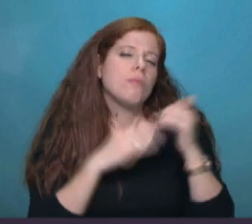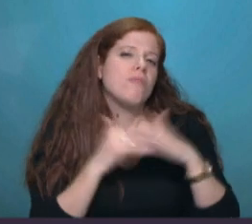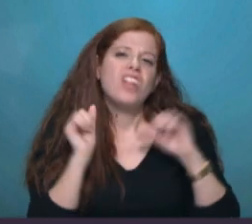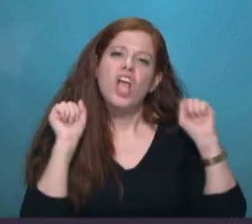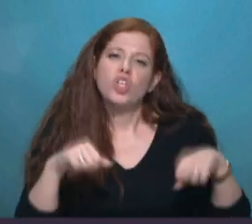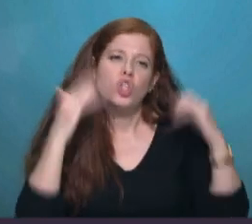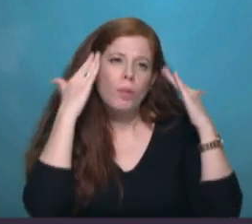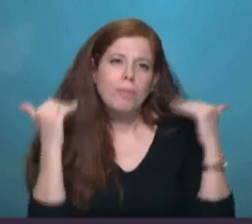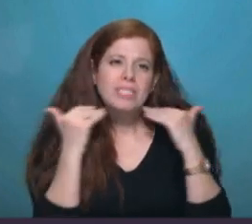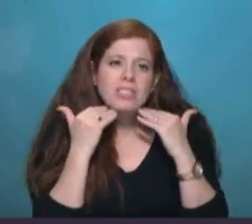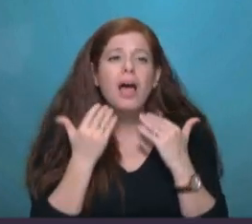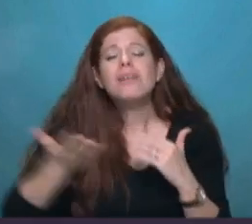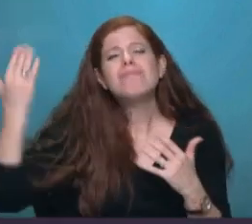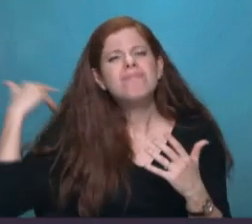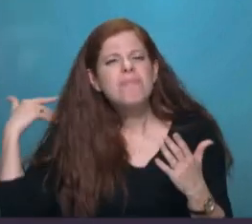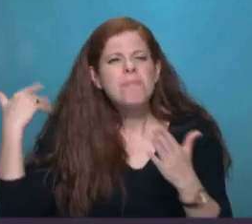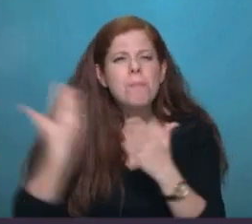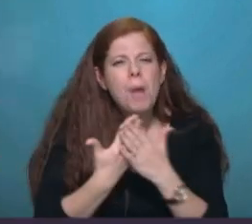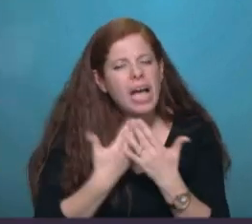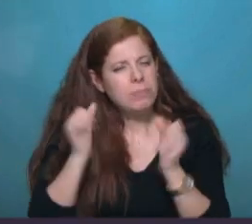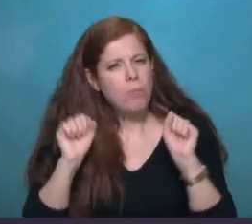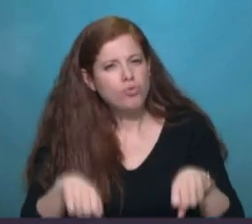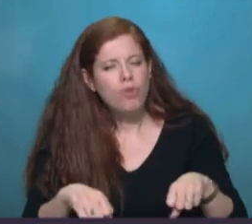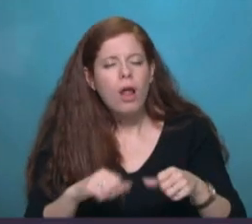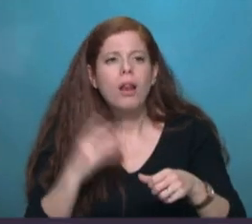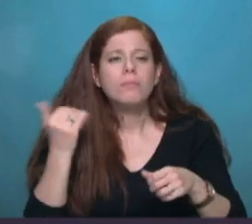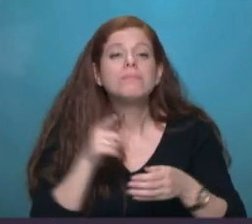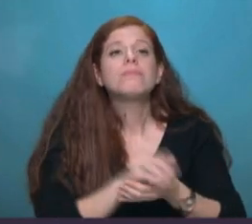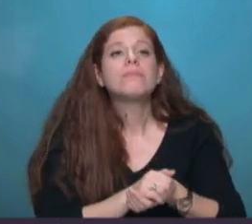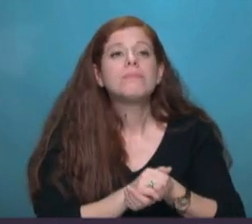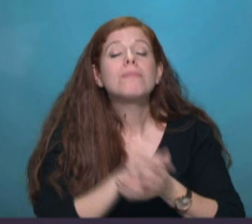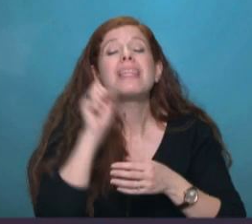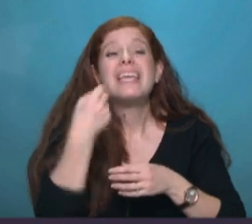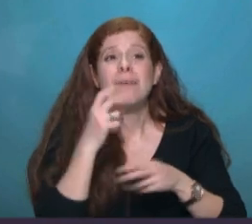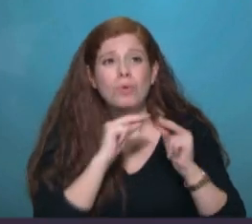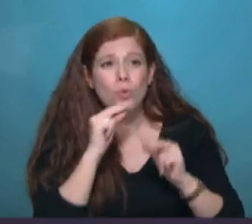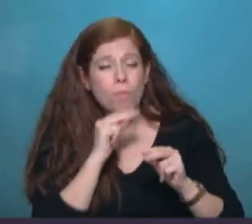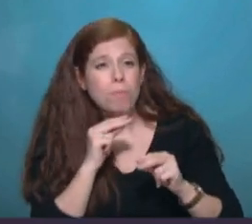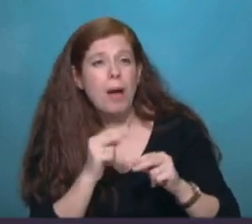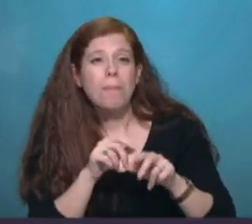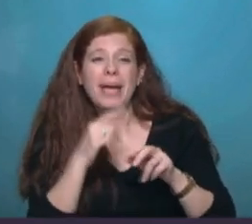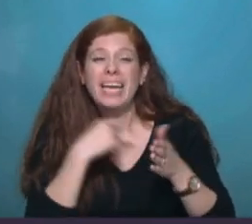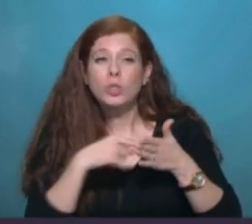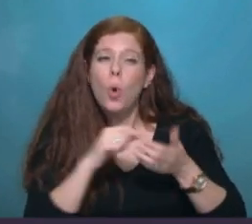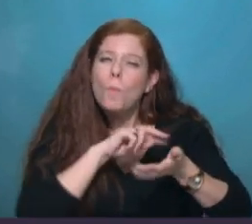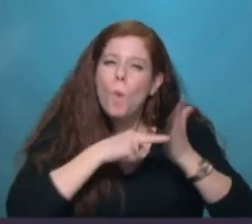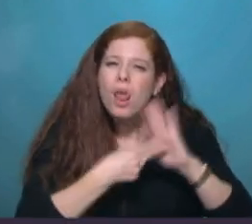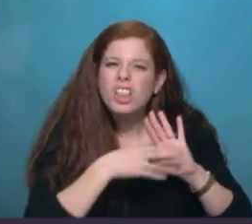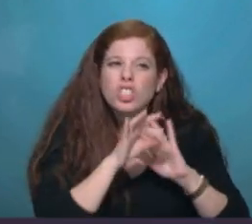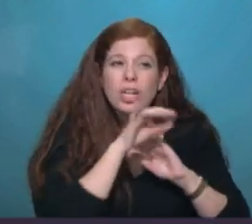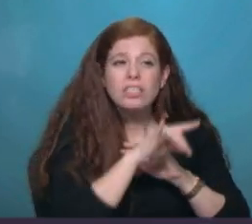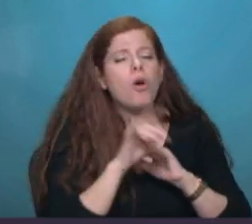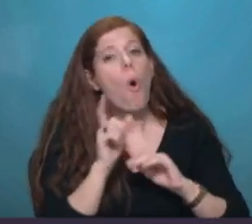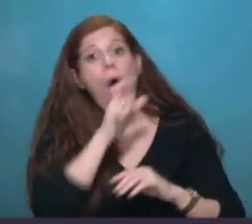من دوله عبد الناصر بين شمدوبر بنيسيون خيسول بوليتي شل تومخي سي سي وبين شمدوبر بهاشمه اوتنتيت كي